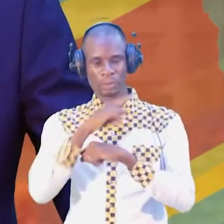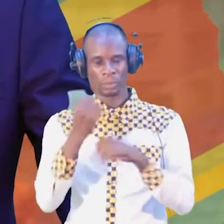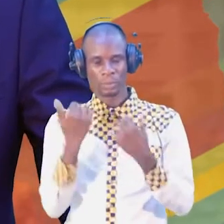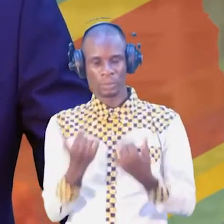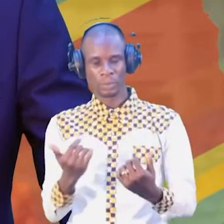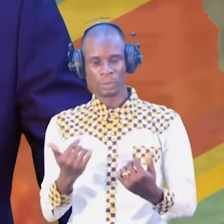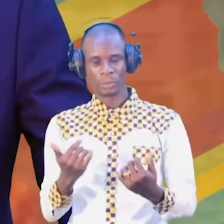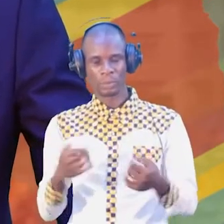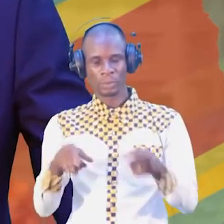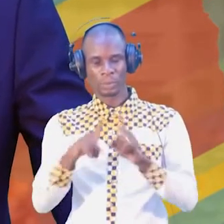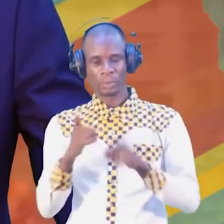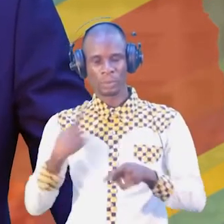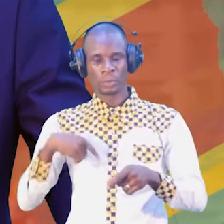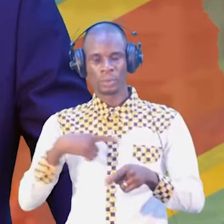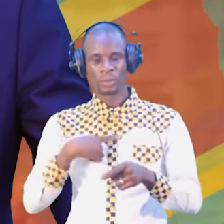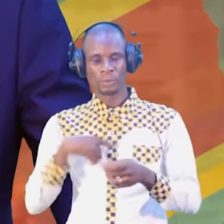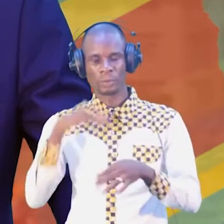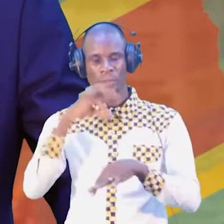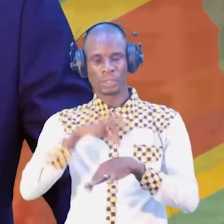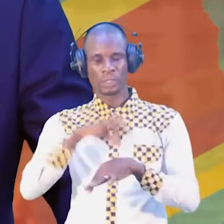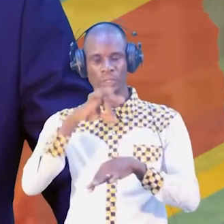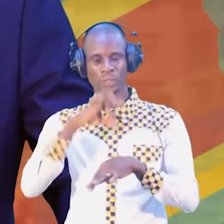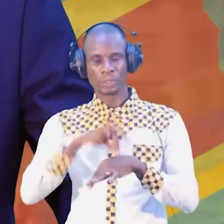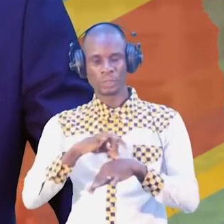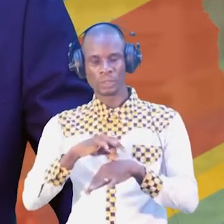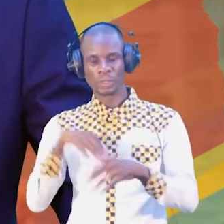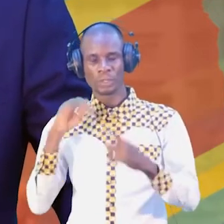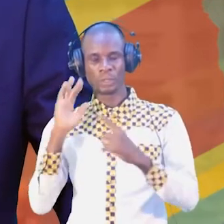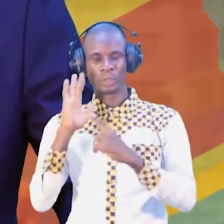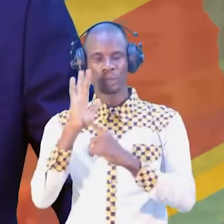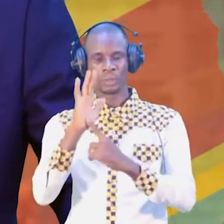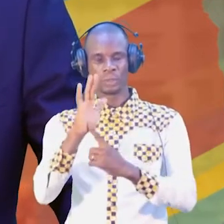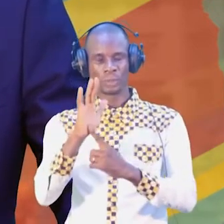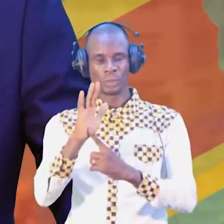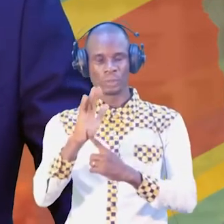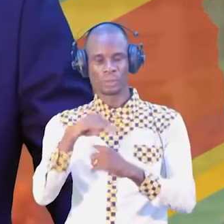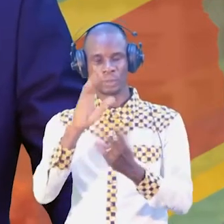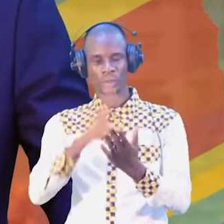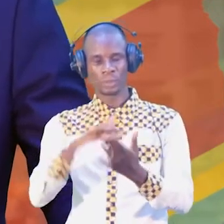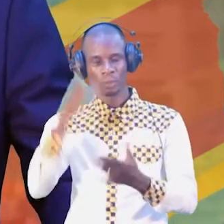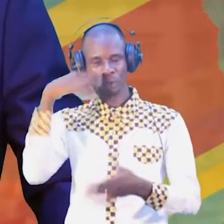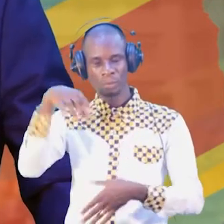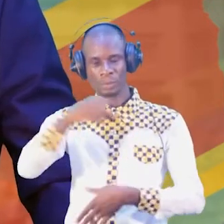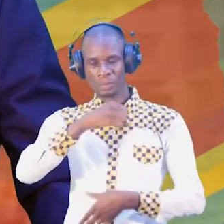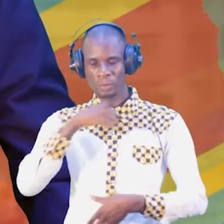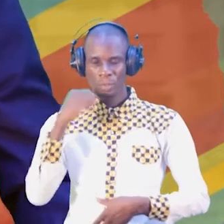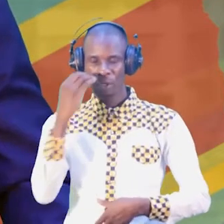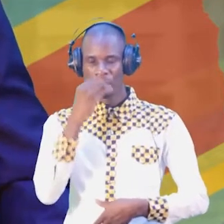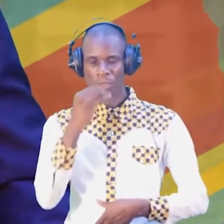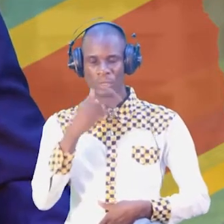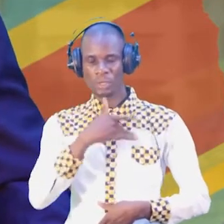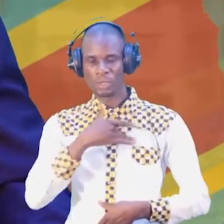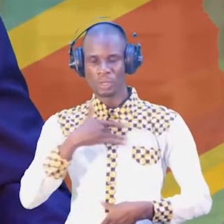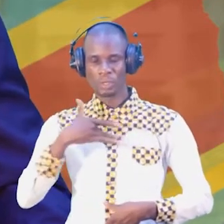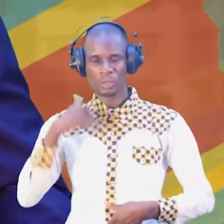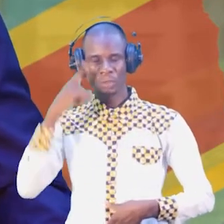biso mokolo sima na mokolo, lelo tozwi lisusu libako malamu, ya komi la kisa liboso ngwende na yo